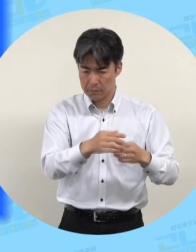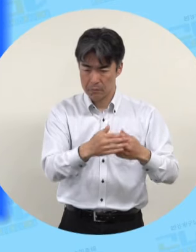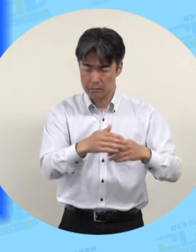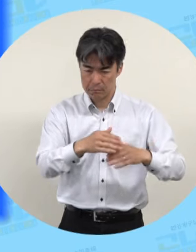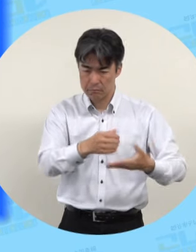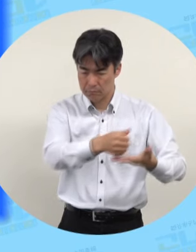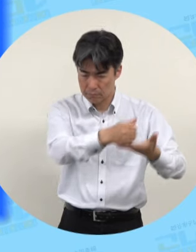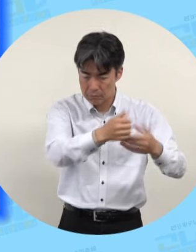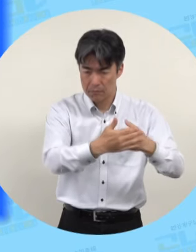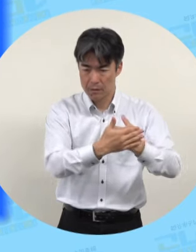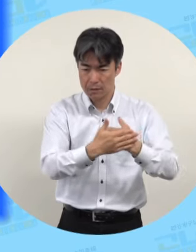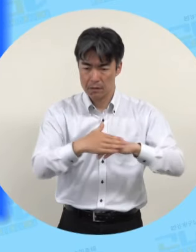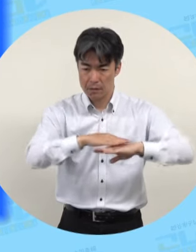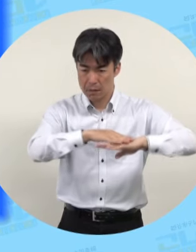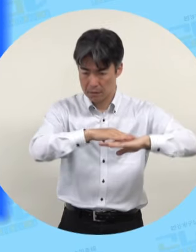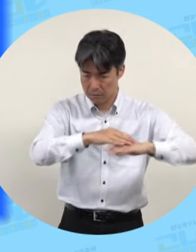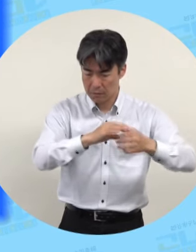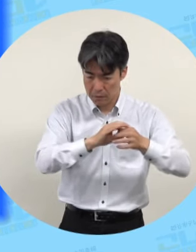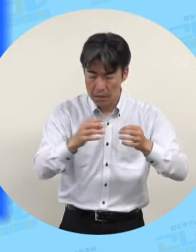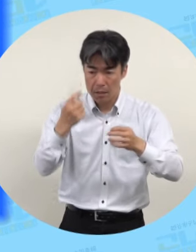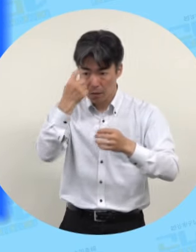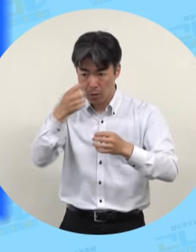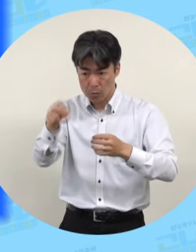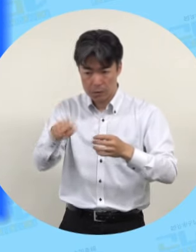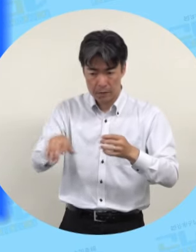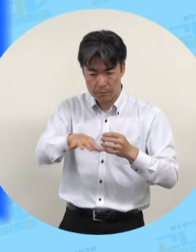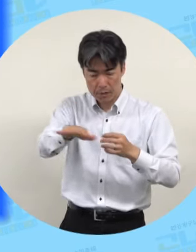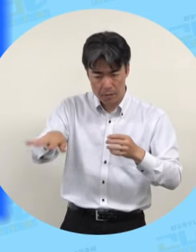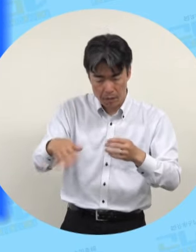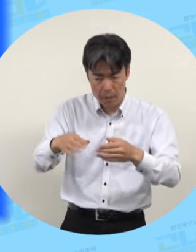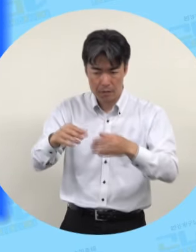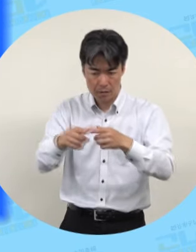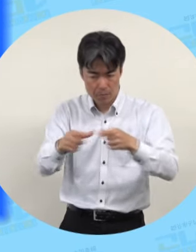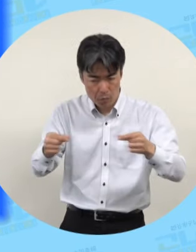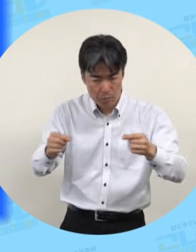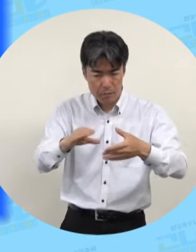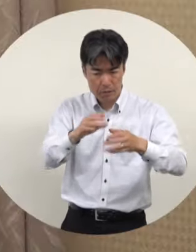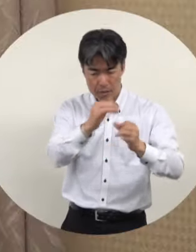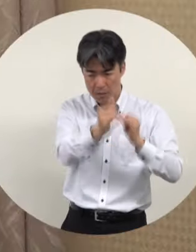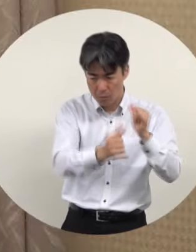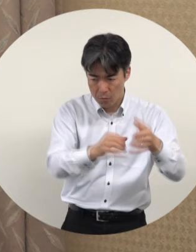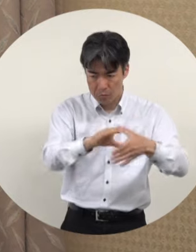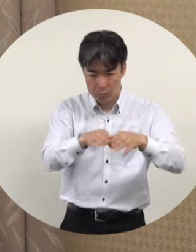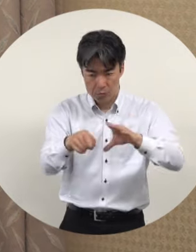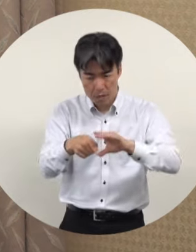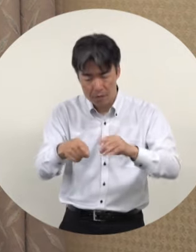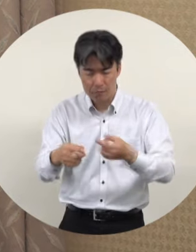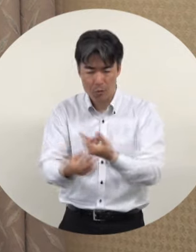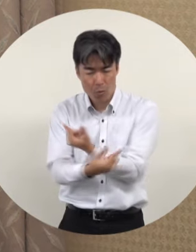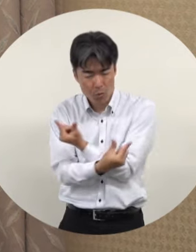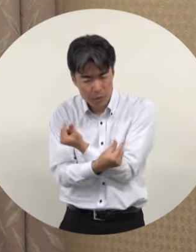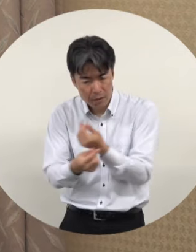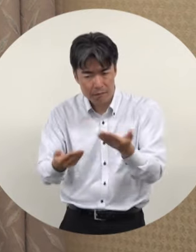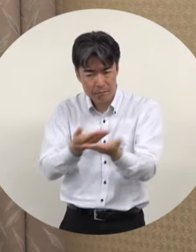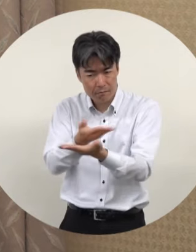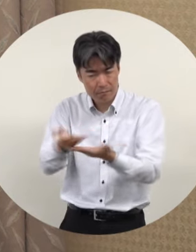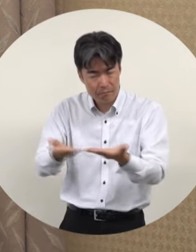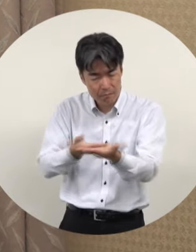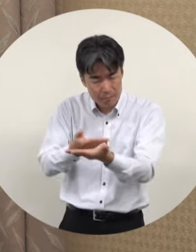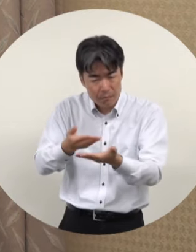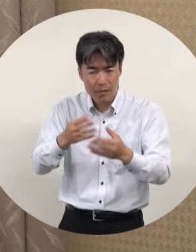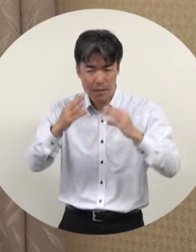に、逆に外国人の方に教えしながら、みんなが笑顔で暮ら